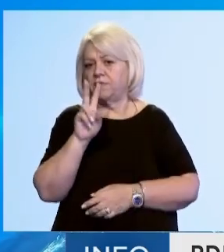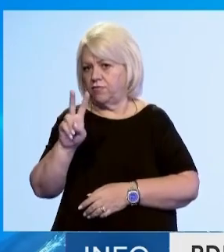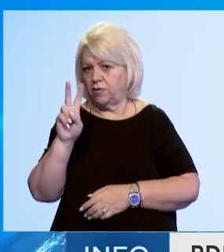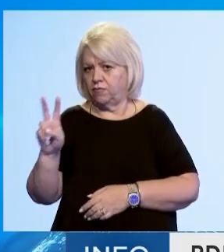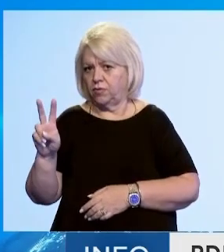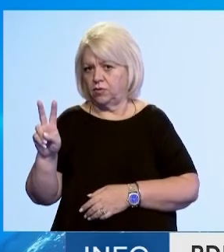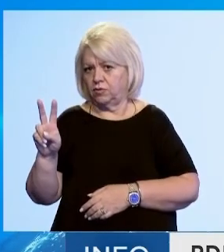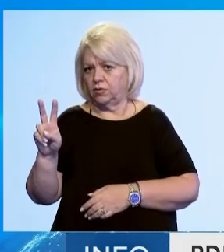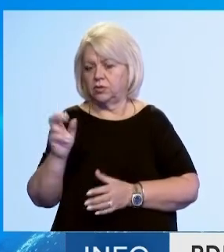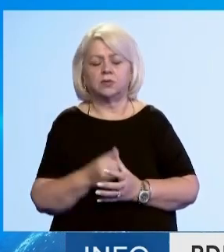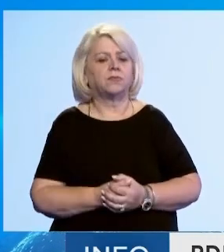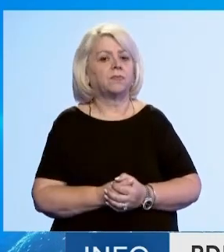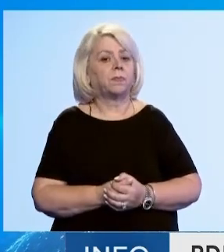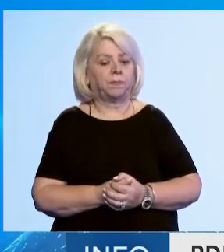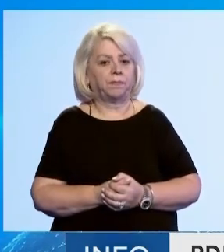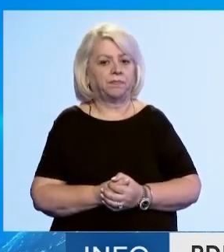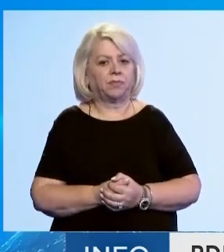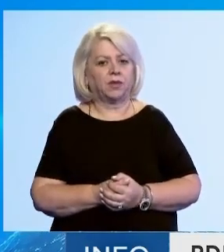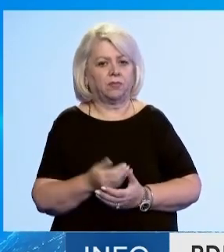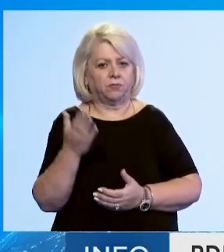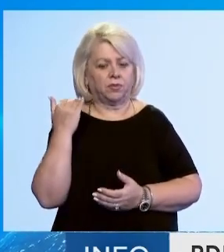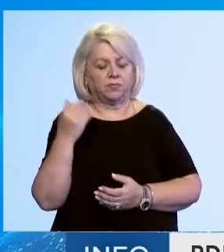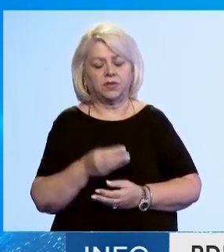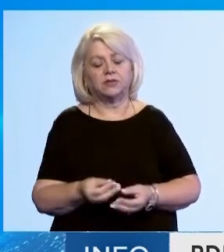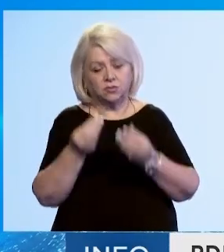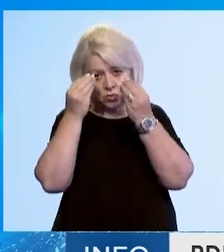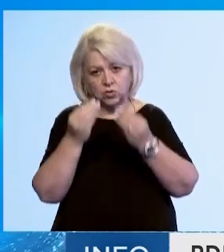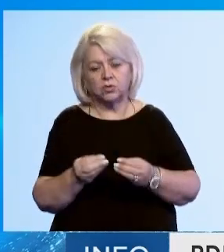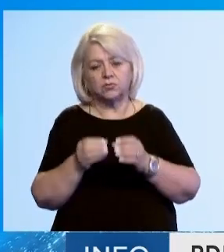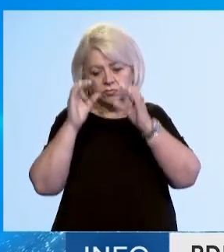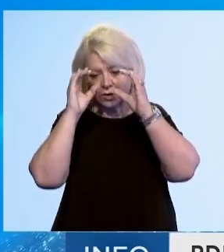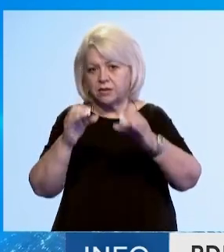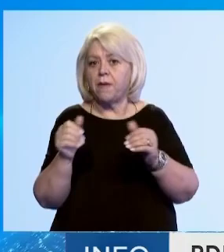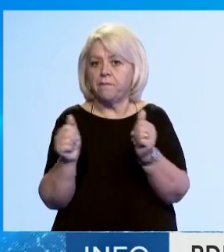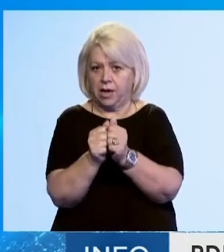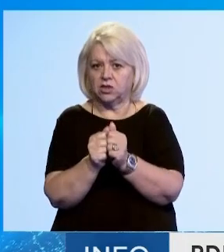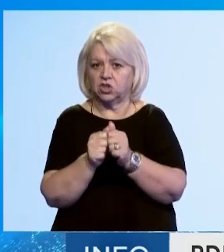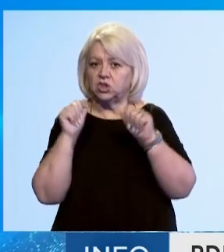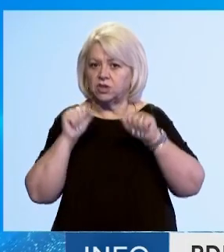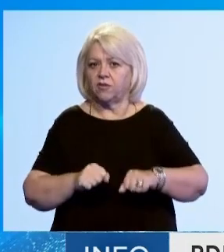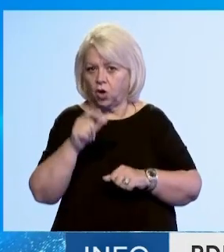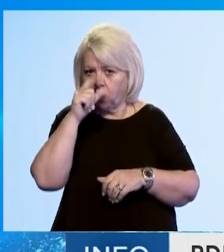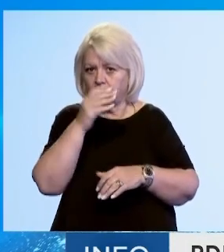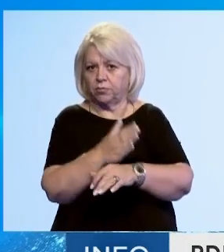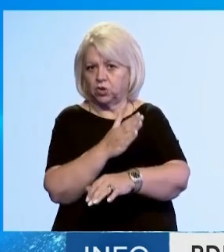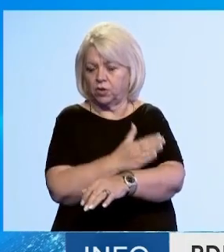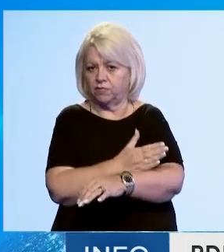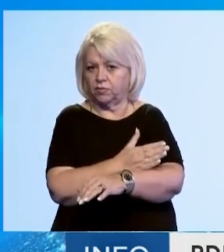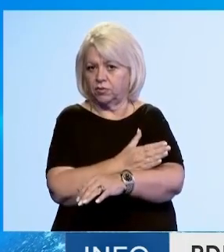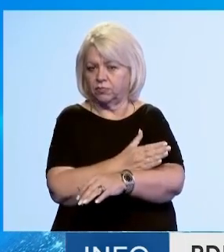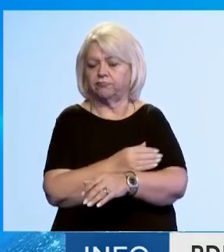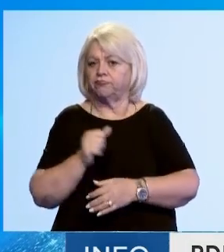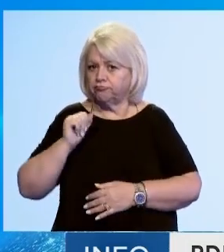dhe lëvizjes vetëvendosje, të cilat kanë qenë pra të nderuar shikues në bashkëqeverisje në komunën e Podujevës. Do